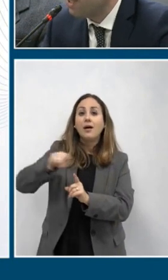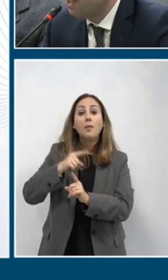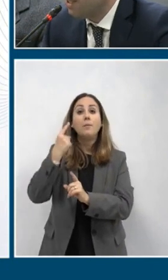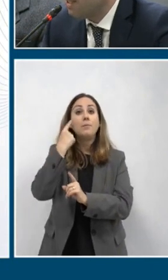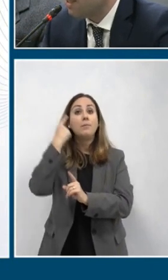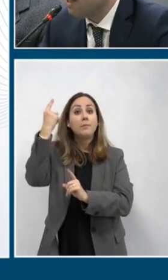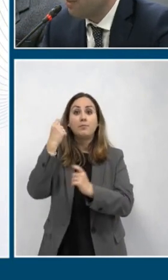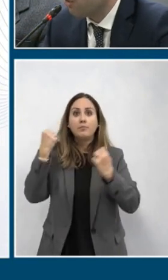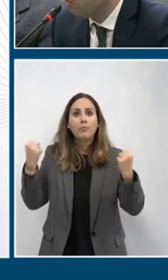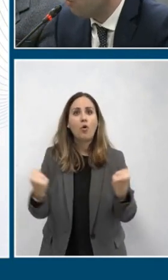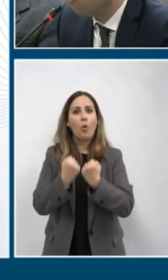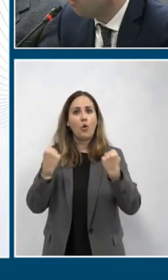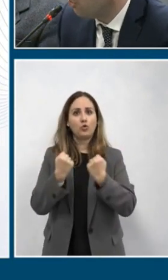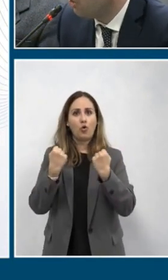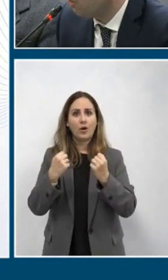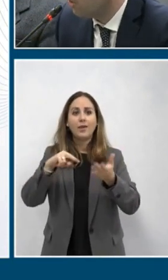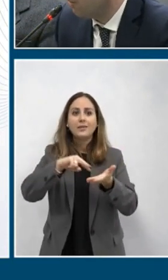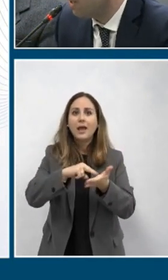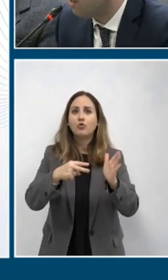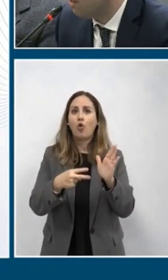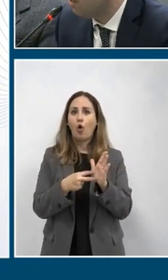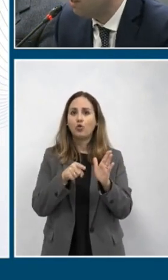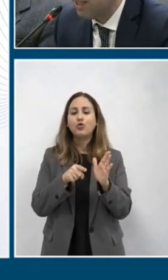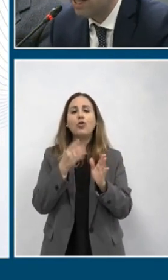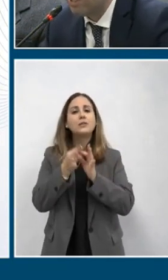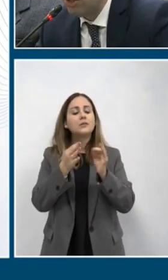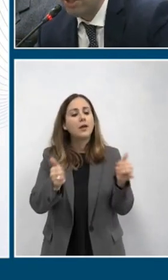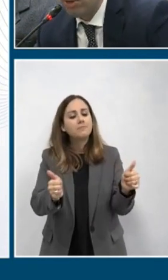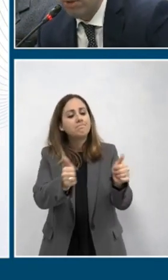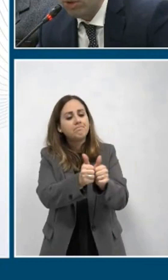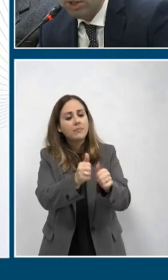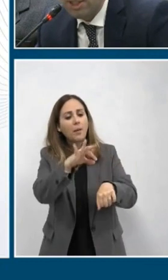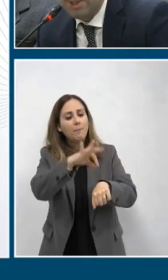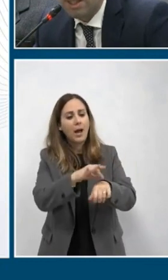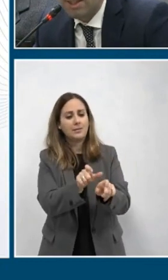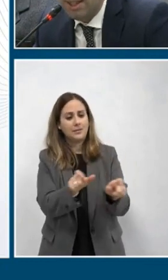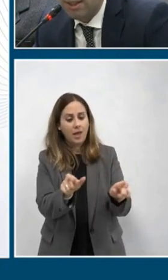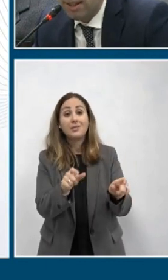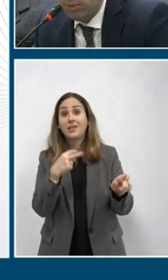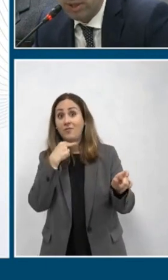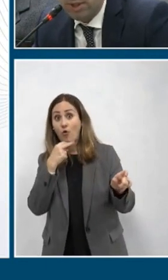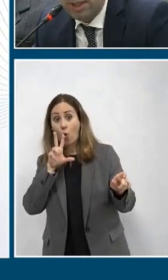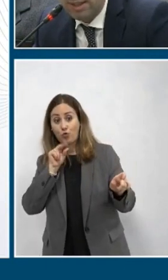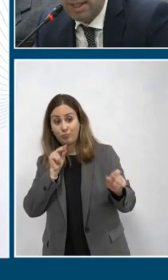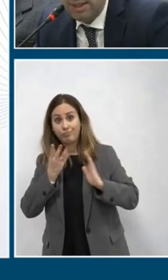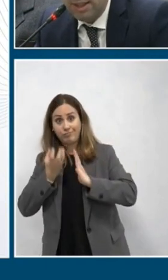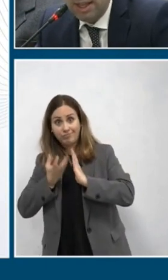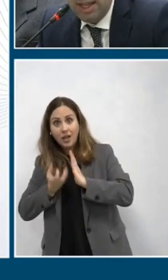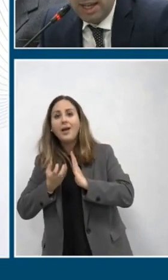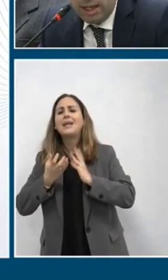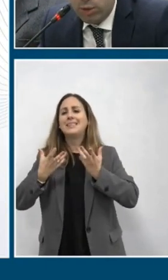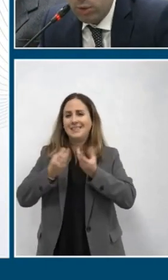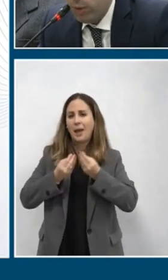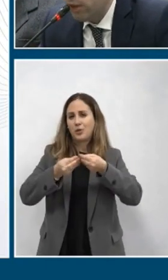anche il promotore che si è messo vicino ai pazienti a registrato le voci insieme a Translate dagli operatori di